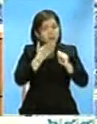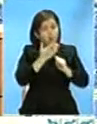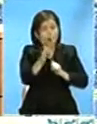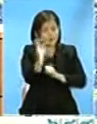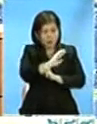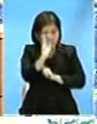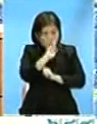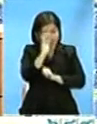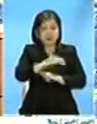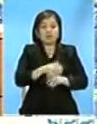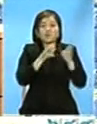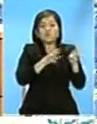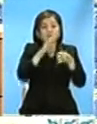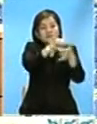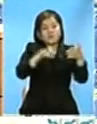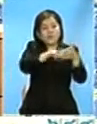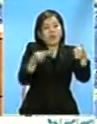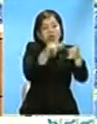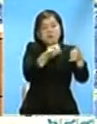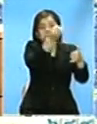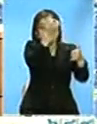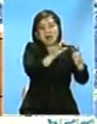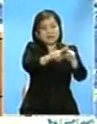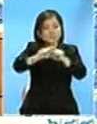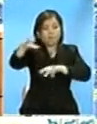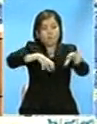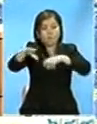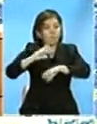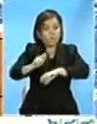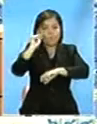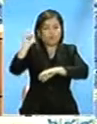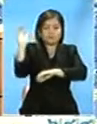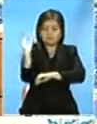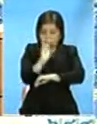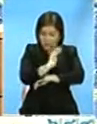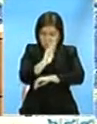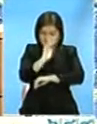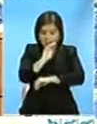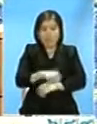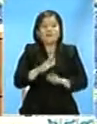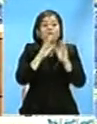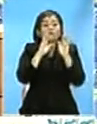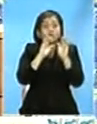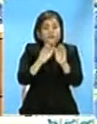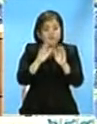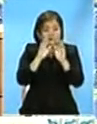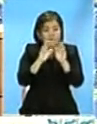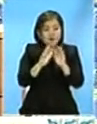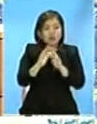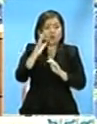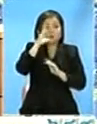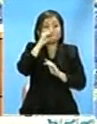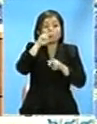ไม่ใช่ท่านบอกว่าท่านมาจากเสียงข้างมากและท่านทำได้ทุกเรื่องไม่ใช่ผมเรียนท่านประธานฝากไปถึงผู้ที่นั่งลงเมื่อสักครู่ว่